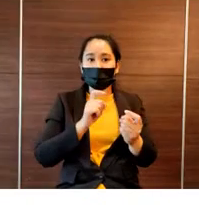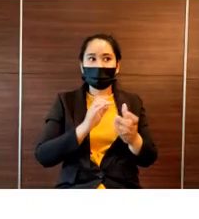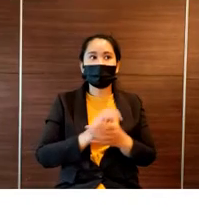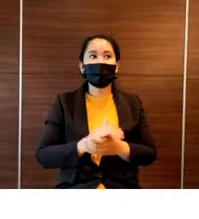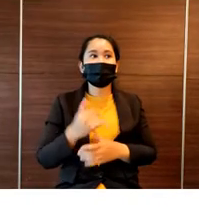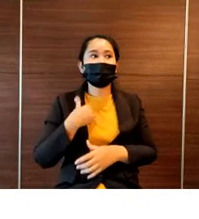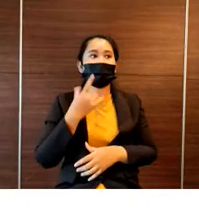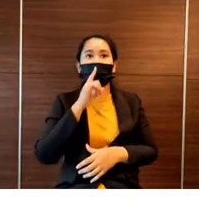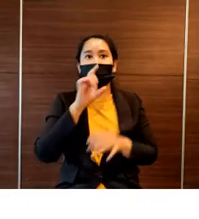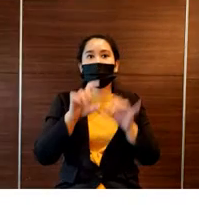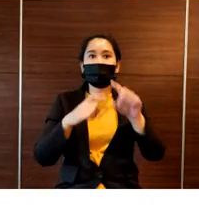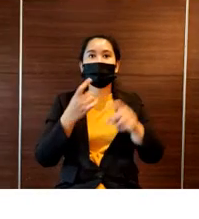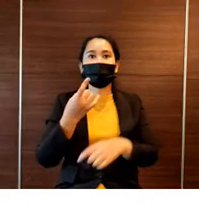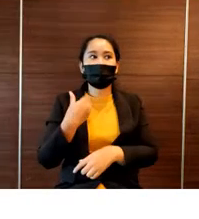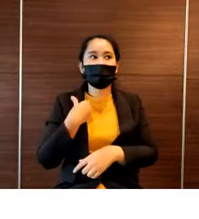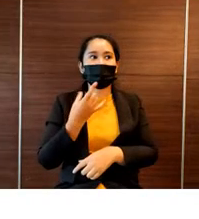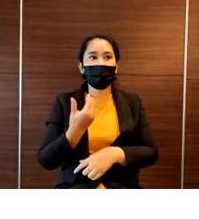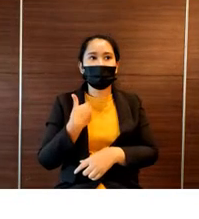างไหมคะ